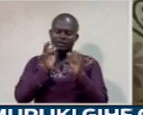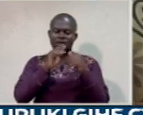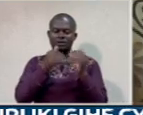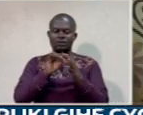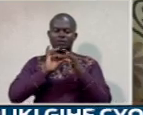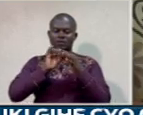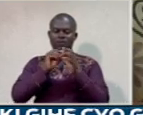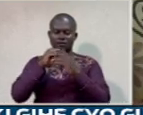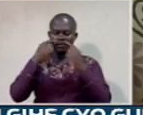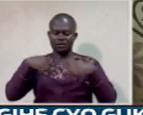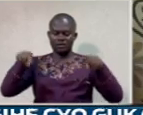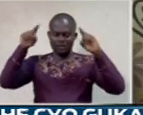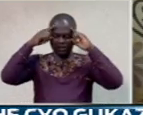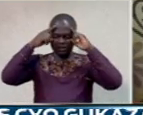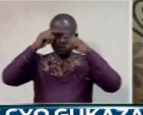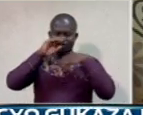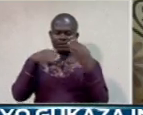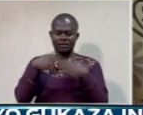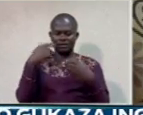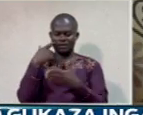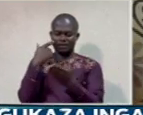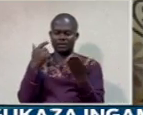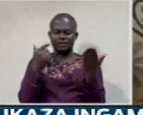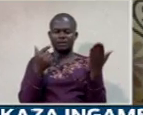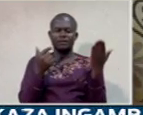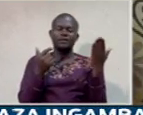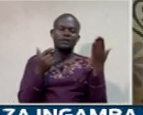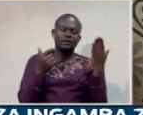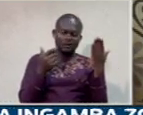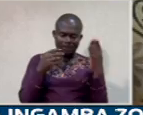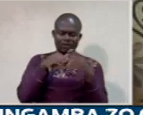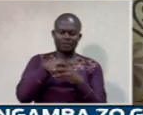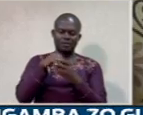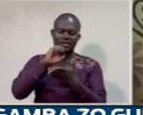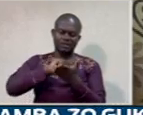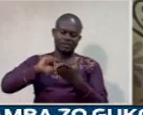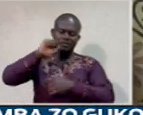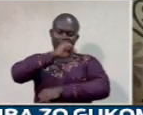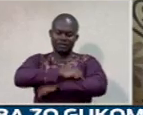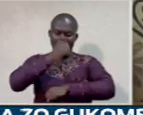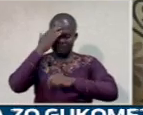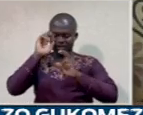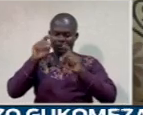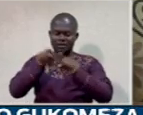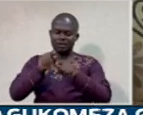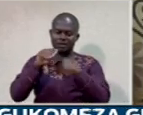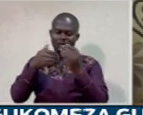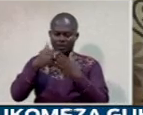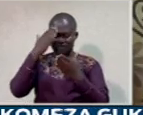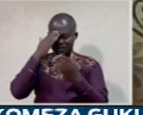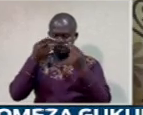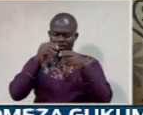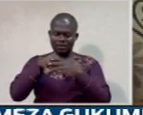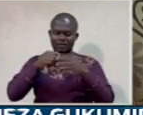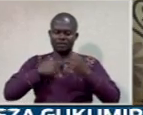na za university ahangaha n'amashuri ya secondary schools kugira ngo nabo bose bamenye icyabaye mu